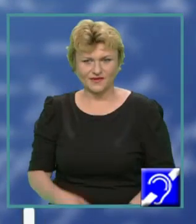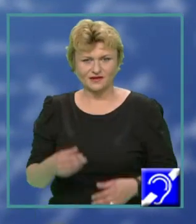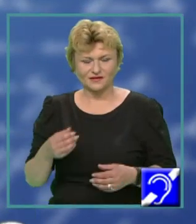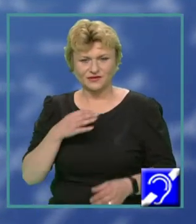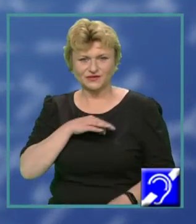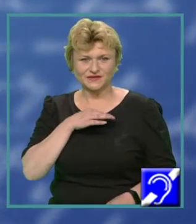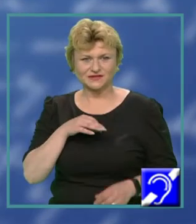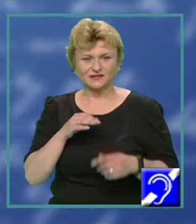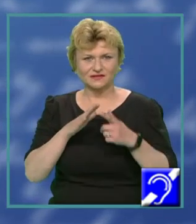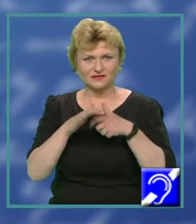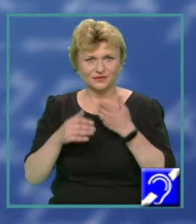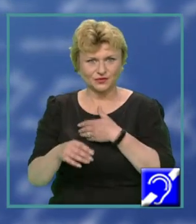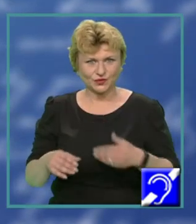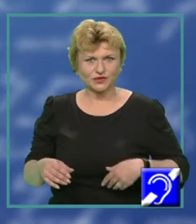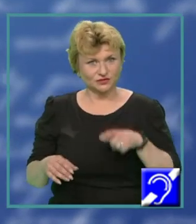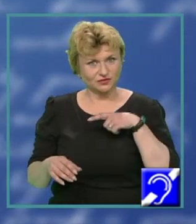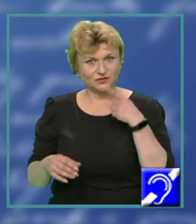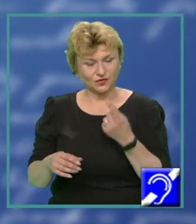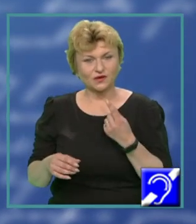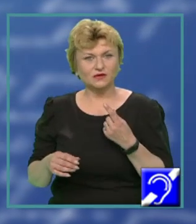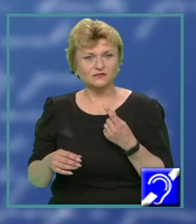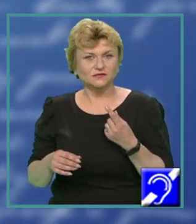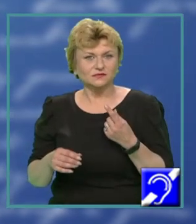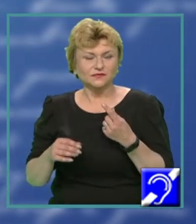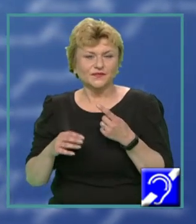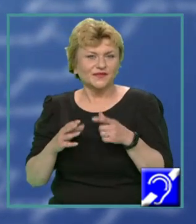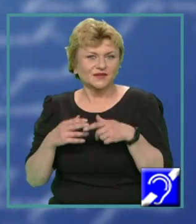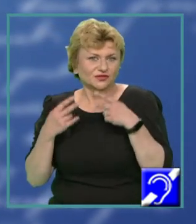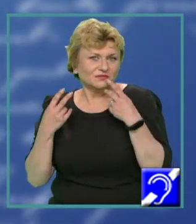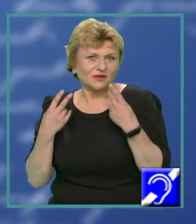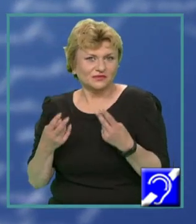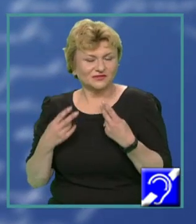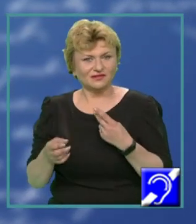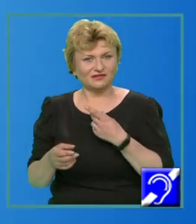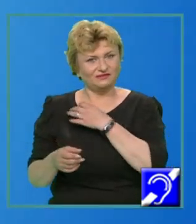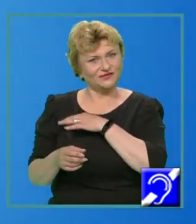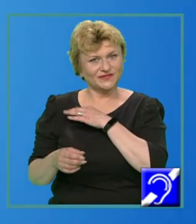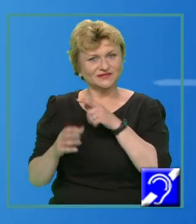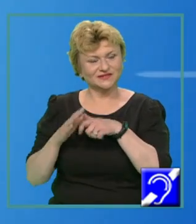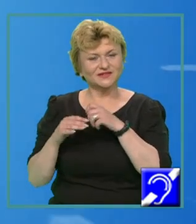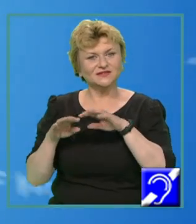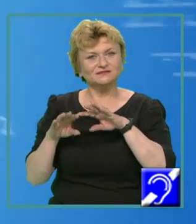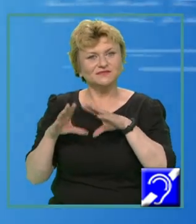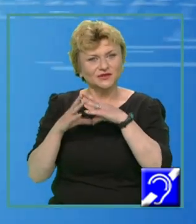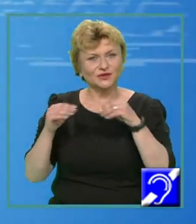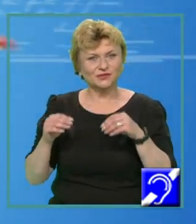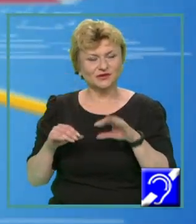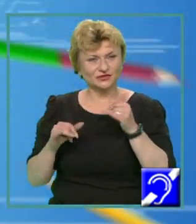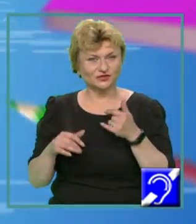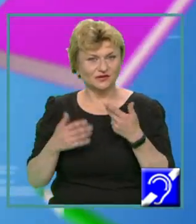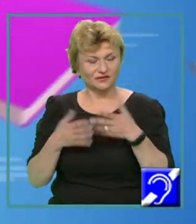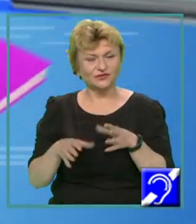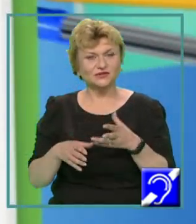Universitatea din București este una dintre cele mai prestigioase instituții de învățământ superior din țara noastră. Aceasta a fost înființată în